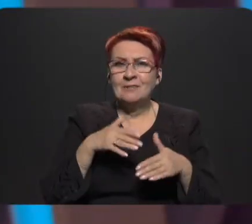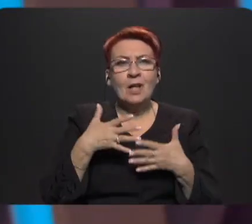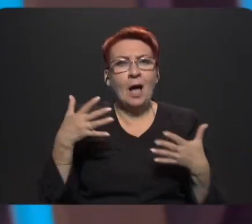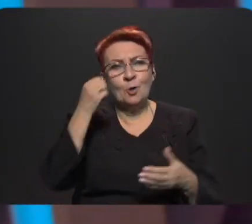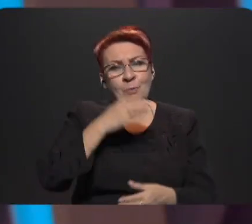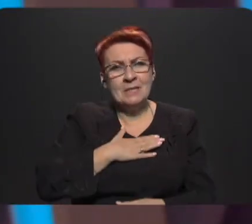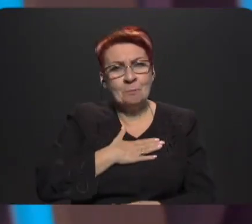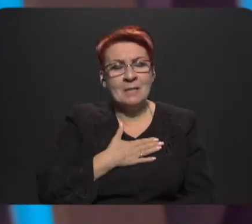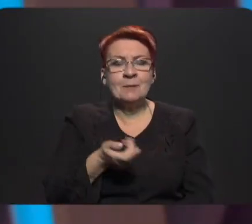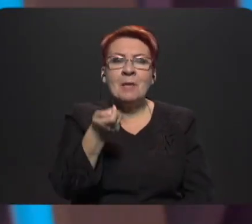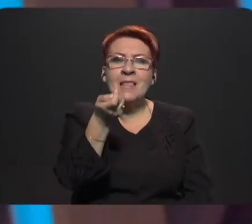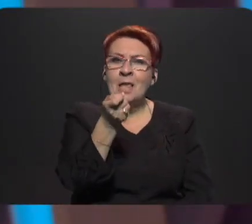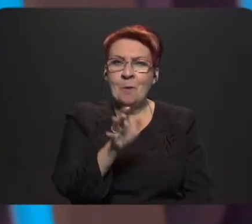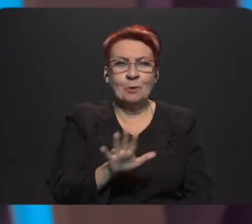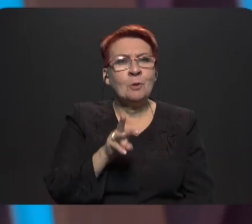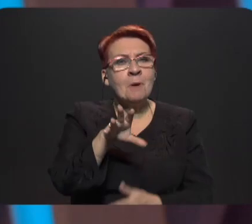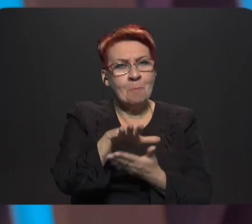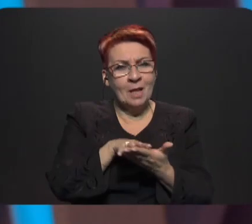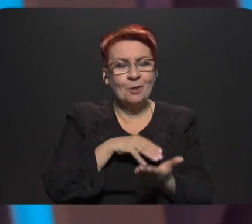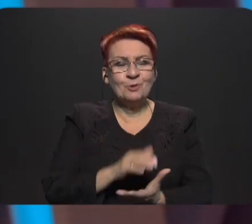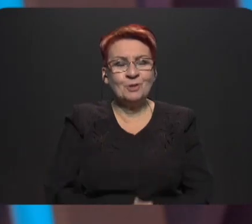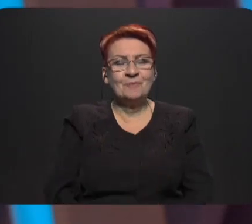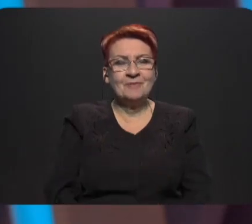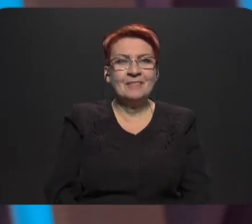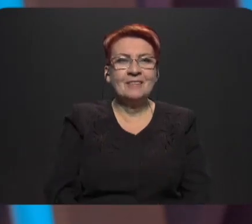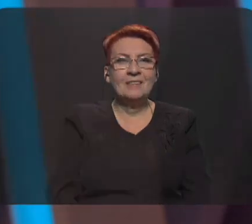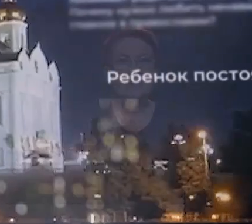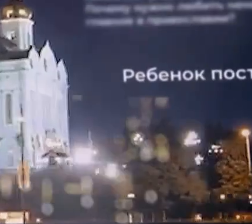большое. Ну, а мы сейчас прервемся на короткую паузу. Не переключайте канал.